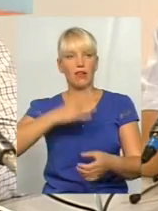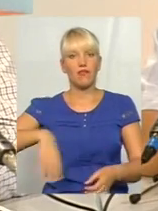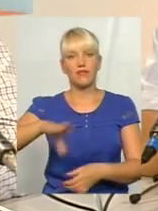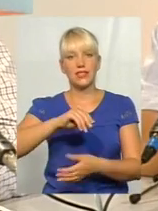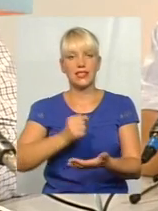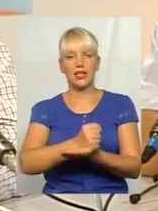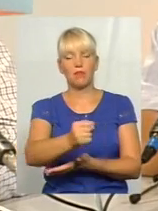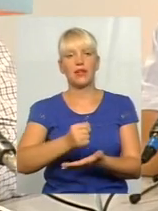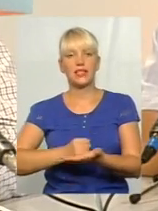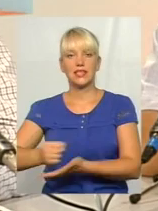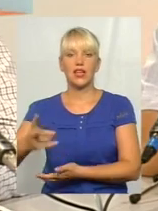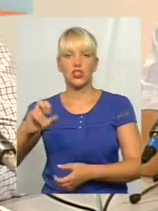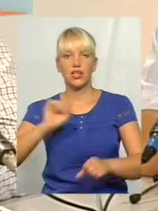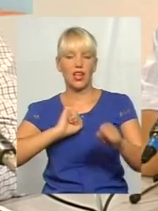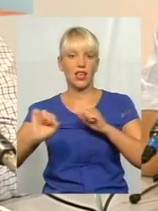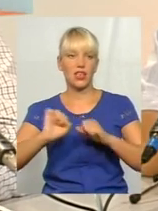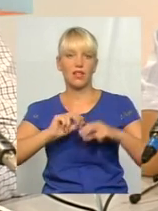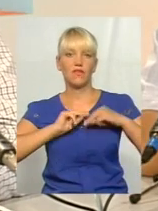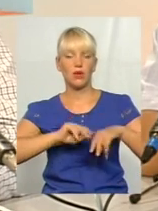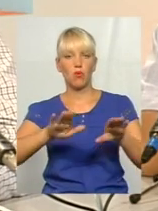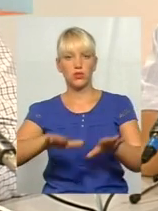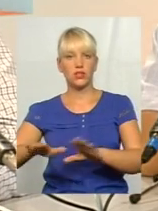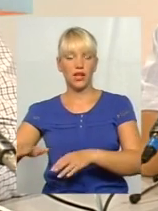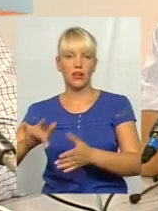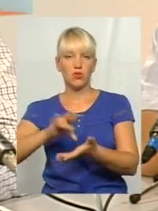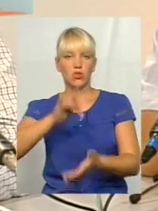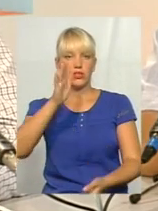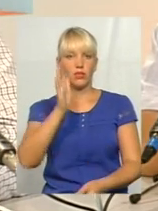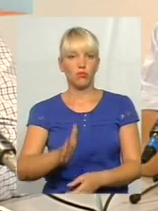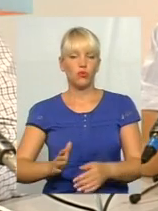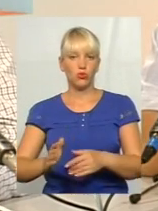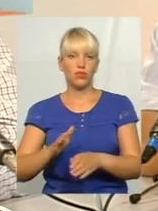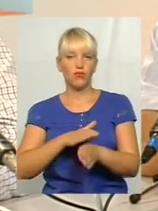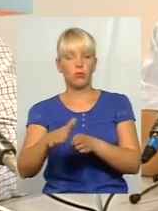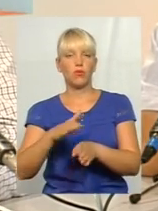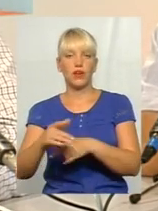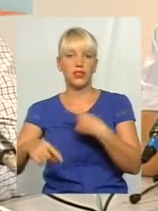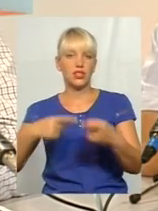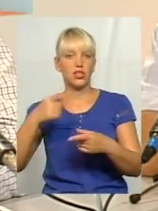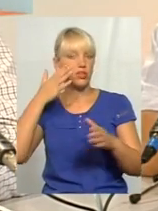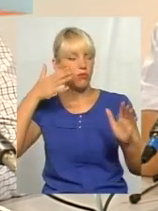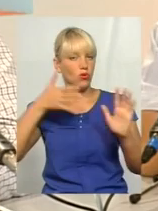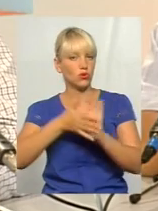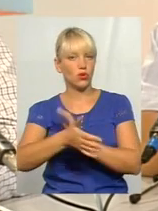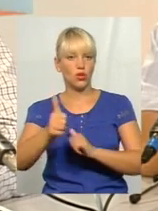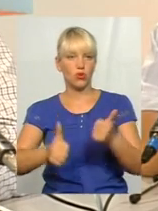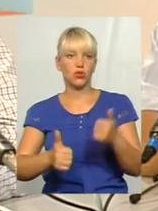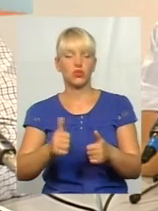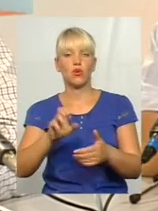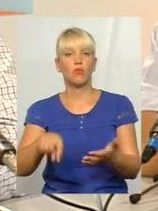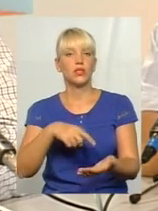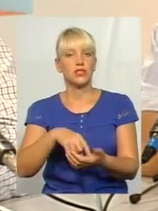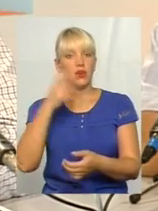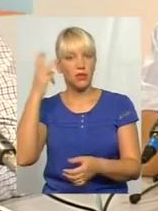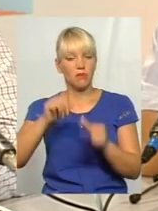призначення на керівній посаді в столиці будуть відбуватися через прозорий конкурс в місті Хмельницькому